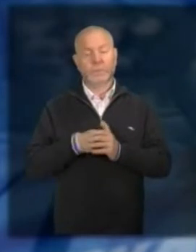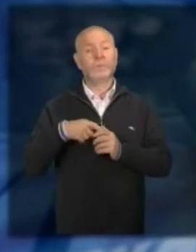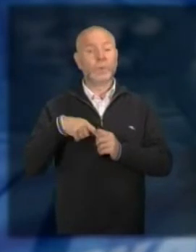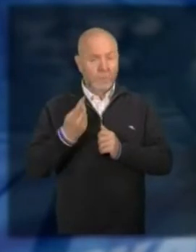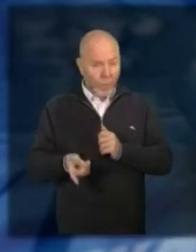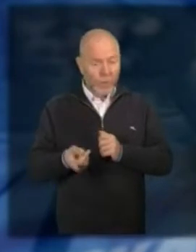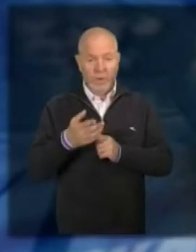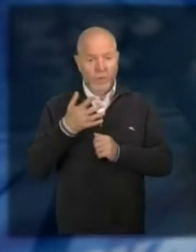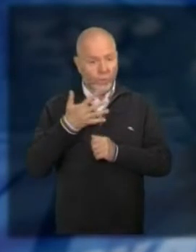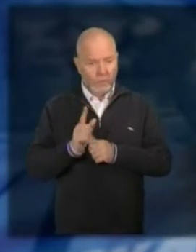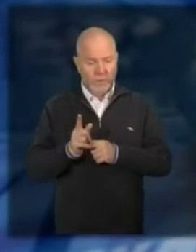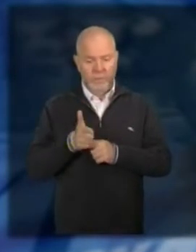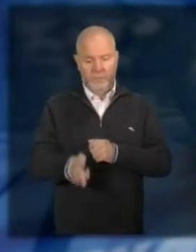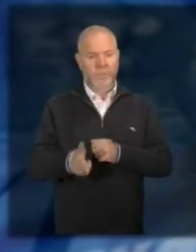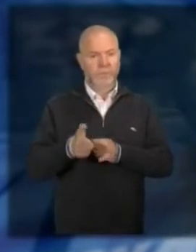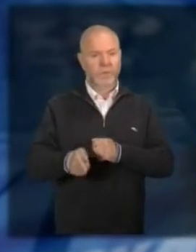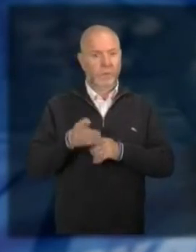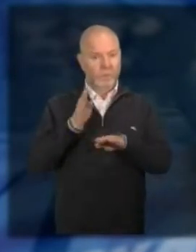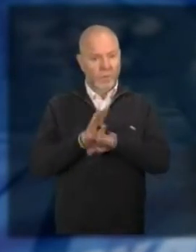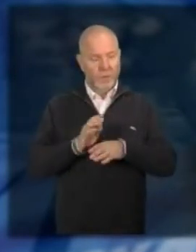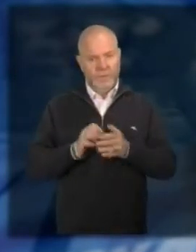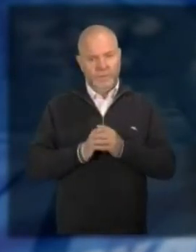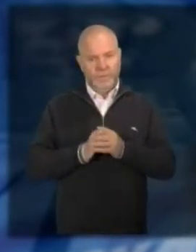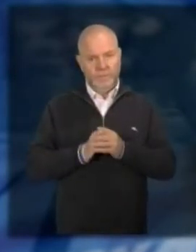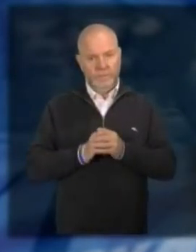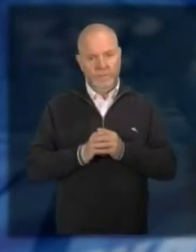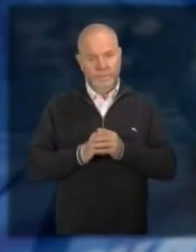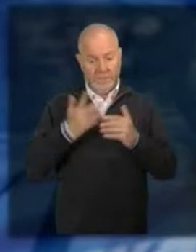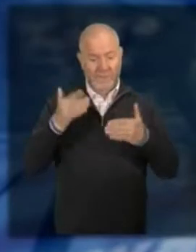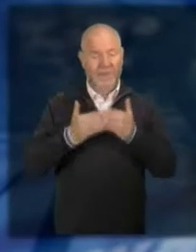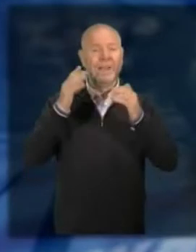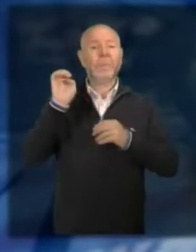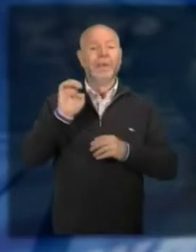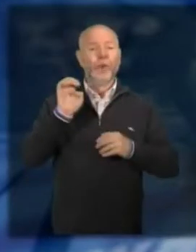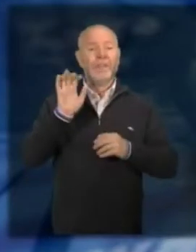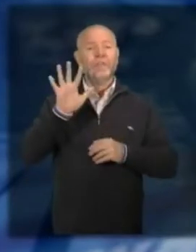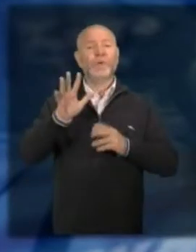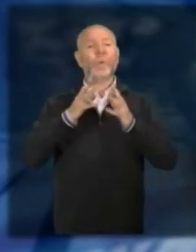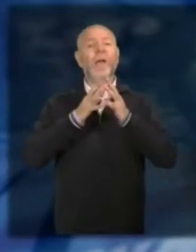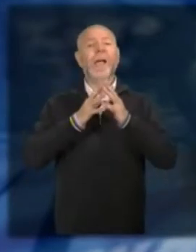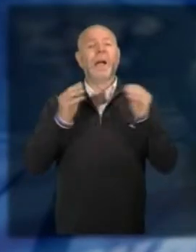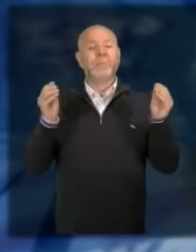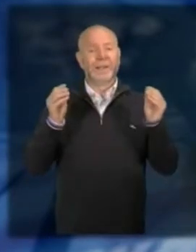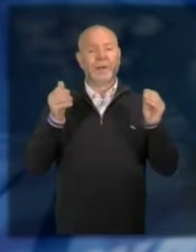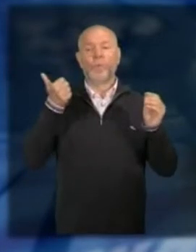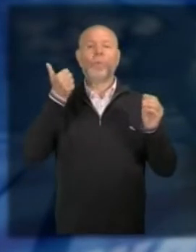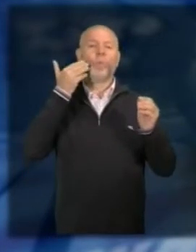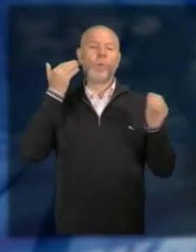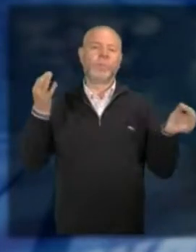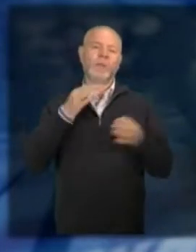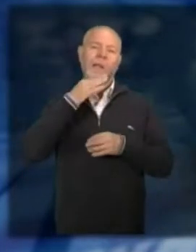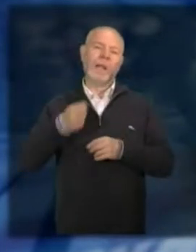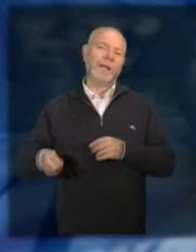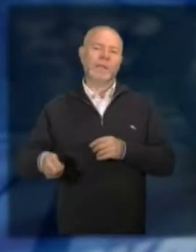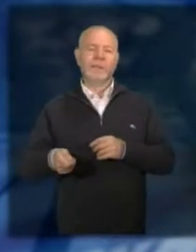pistola al petto. A trovare il cadavere semicoperto da un telo la mattina di mercoledì 5 aprile, un pensionato che stava passeggiando con il cane